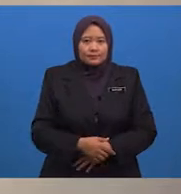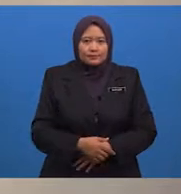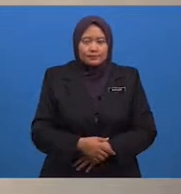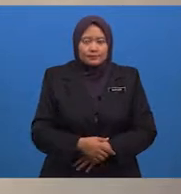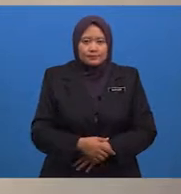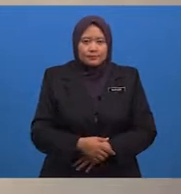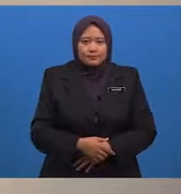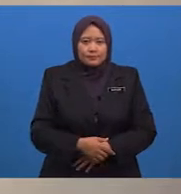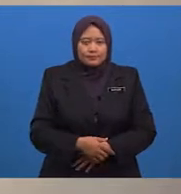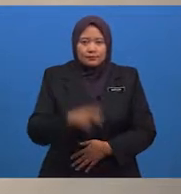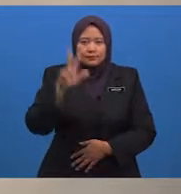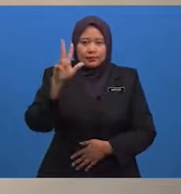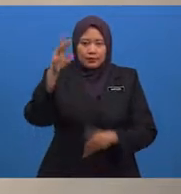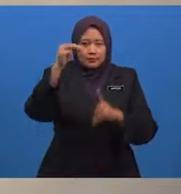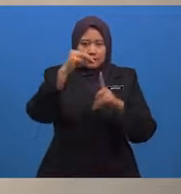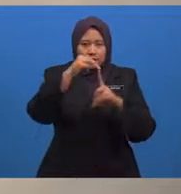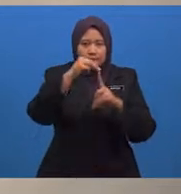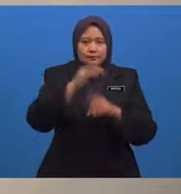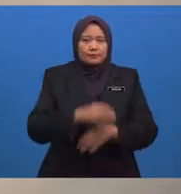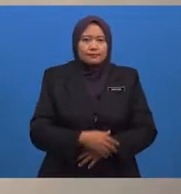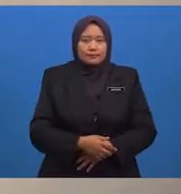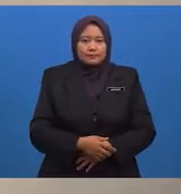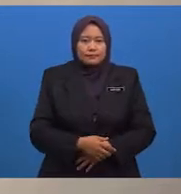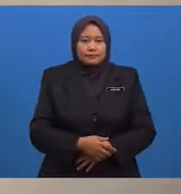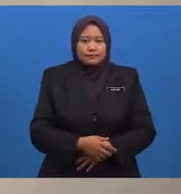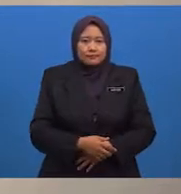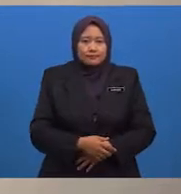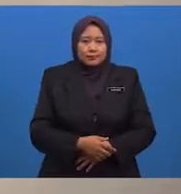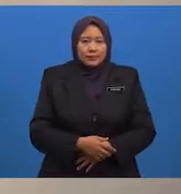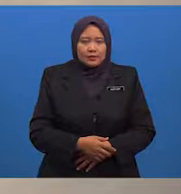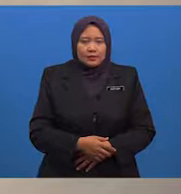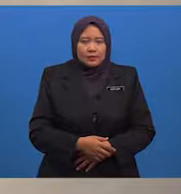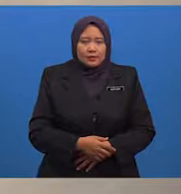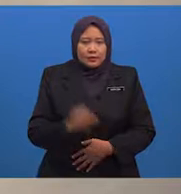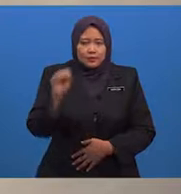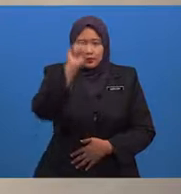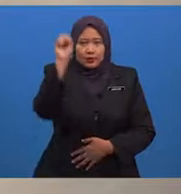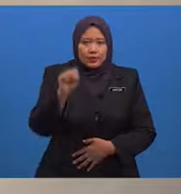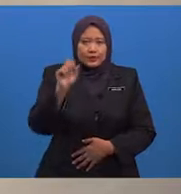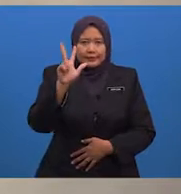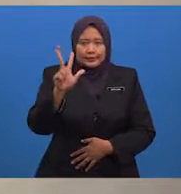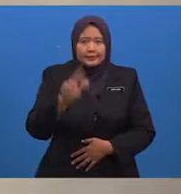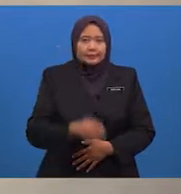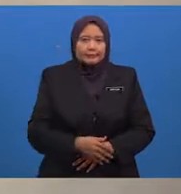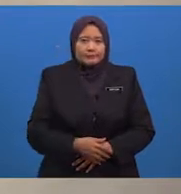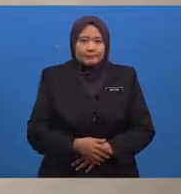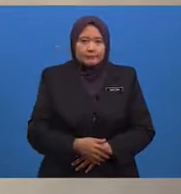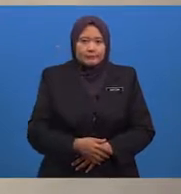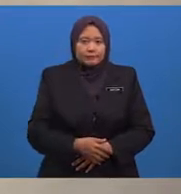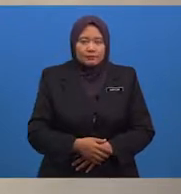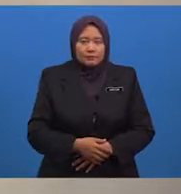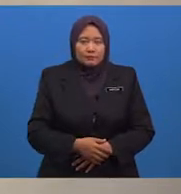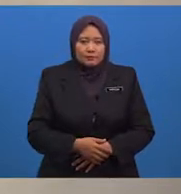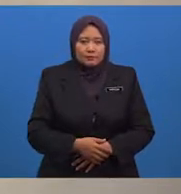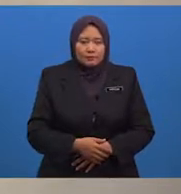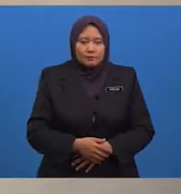Soalan ini diberikan 3 markah. Dan soalan terakhir adalah, pada